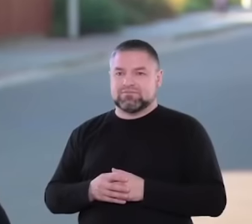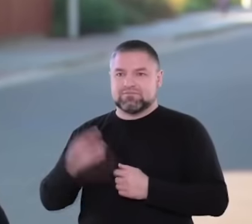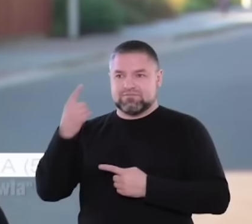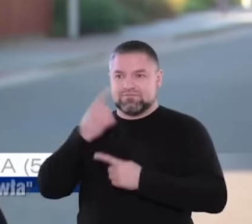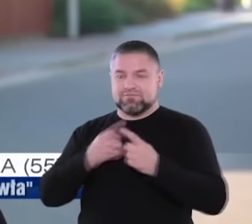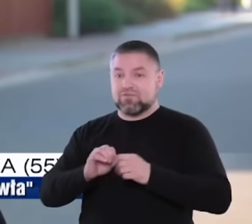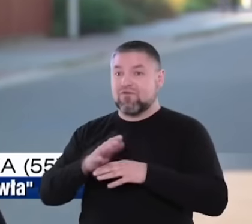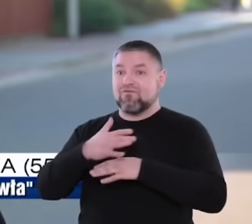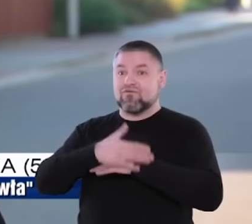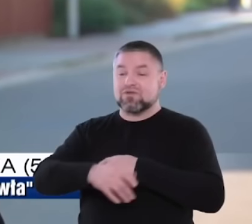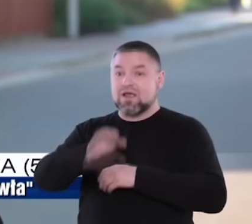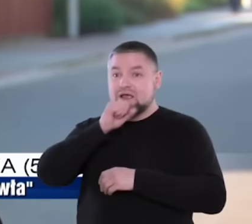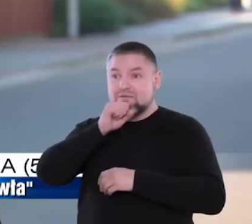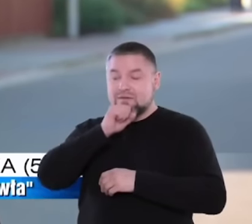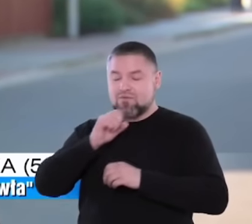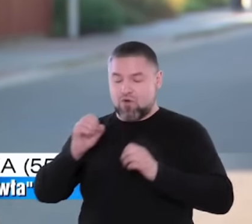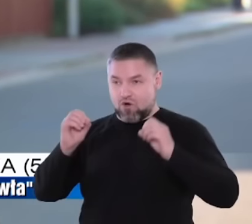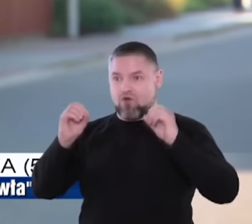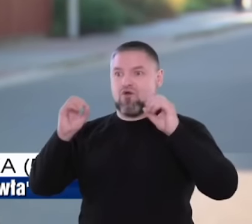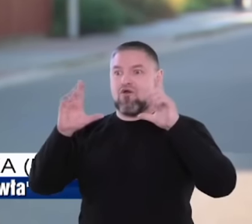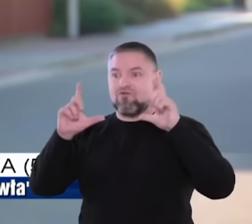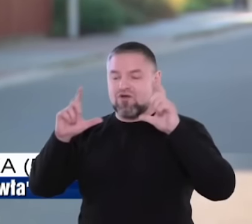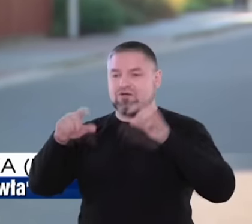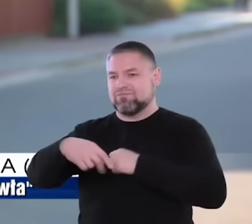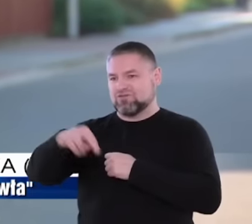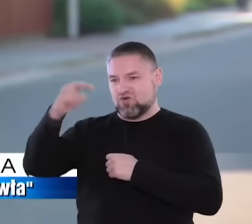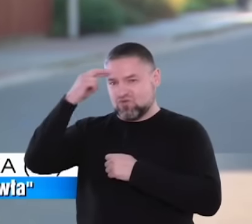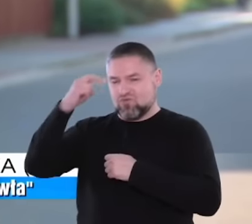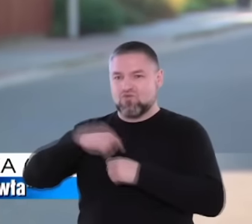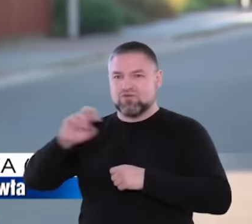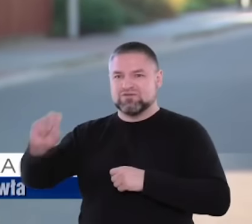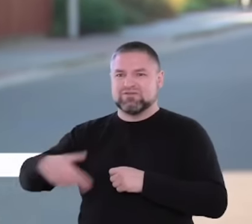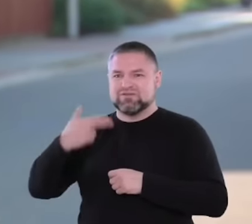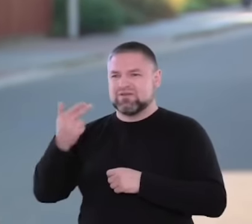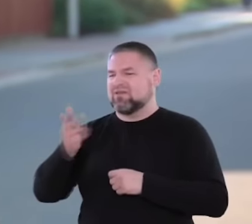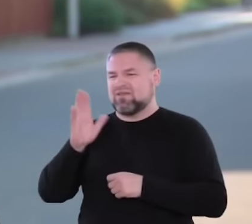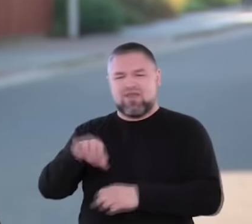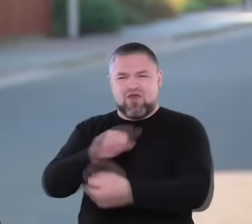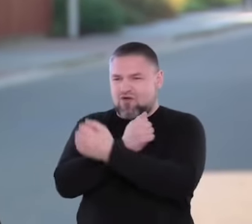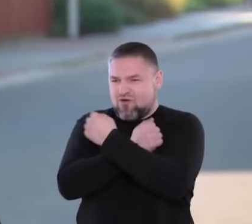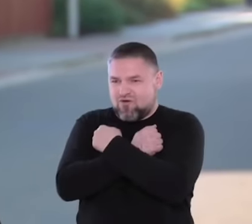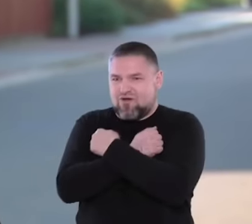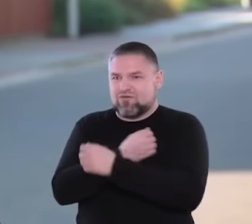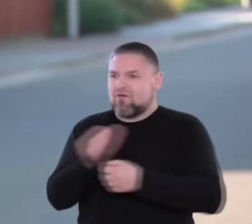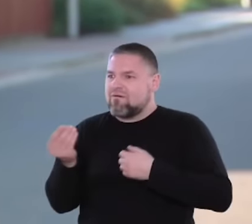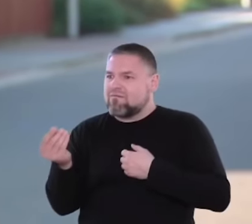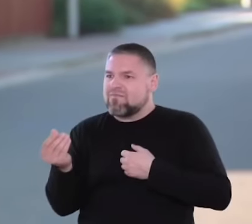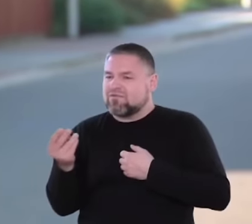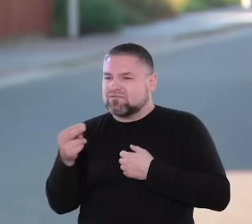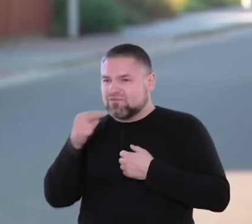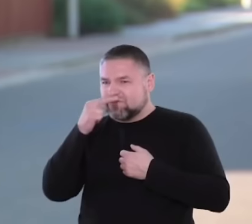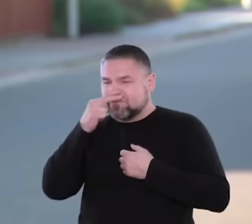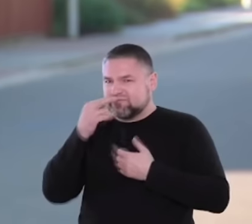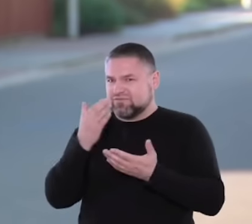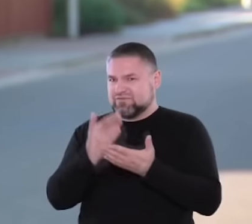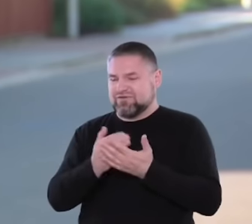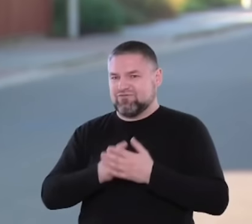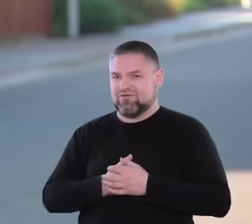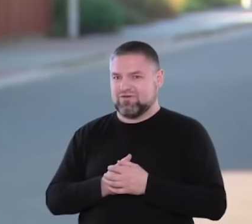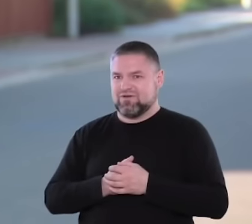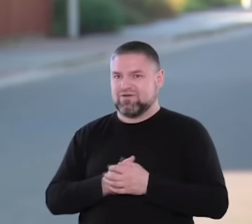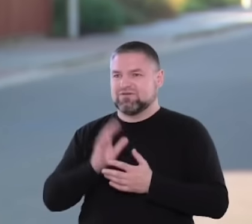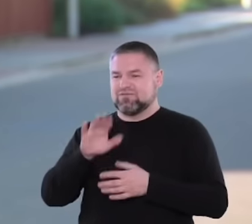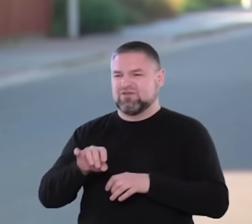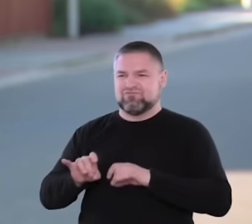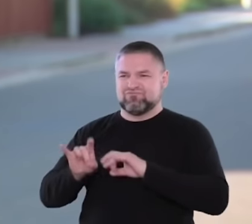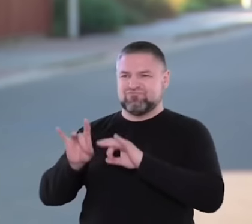Liczę na to, że wreszcie ta baba otworzy oczy i zrozumie, że mój syn jej nie kocha, tylko kasę od niej ciągnie. Liczę na to, że